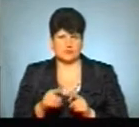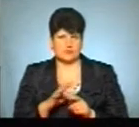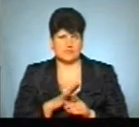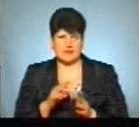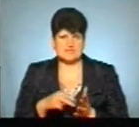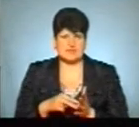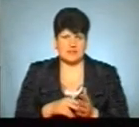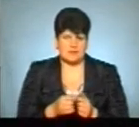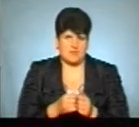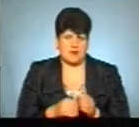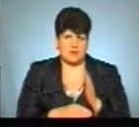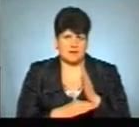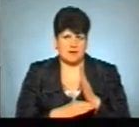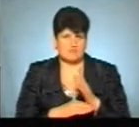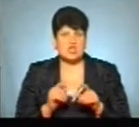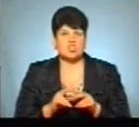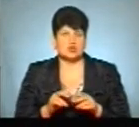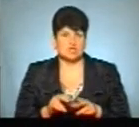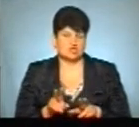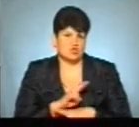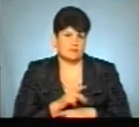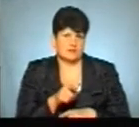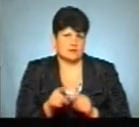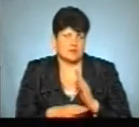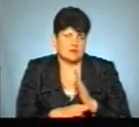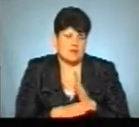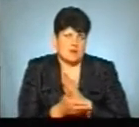Боже, ось жертвами таких дерев, які